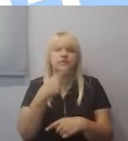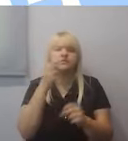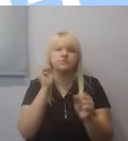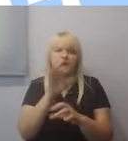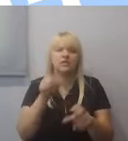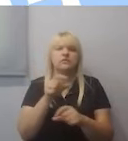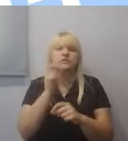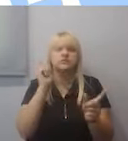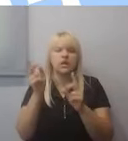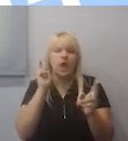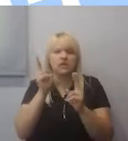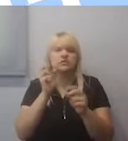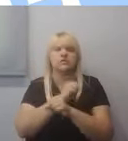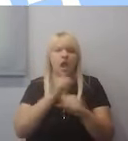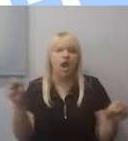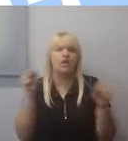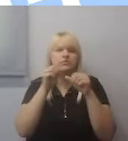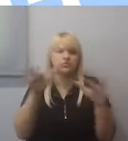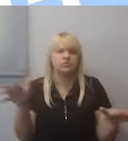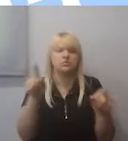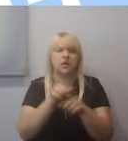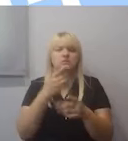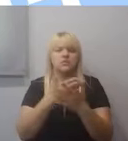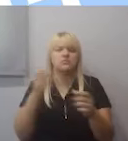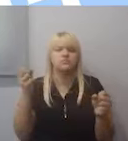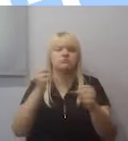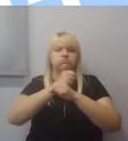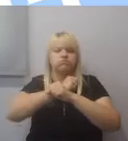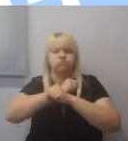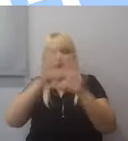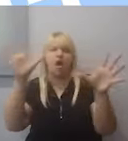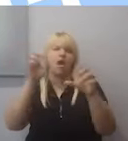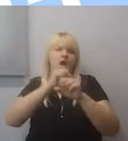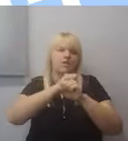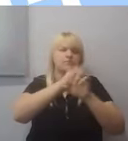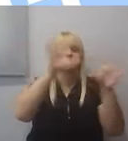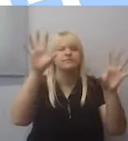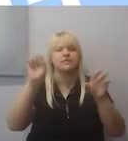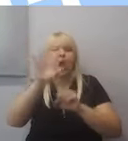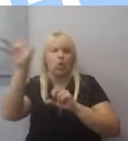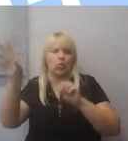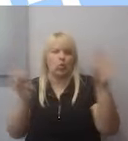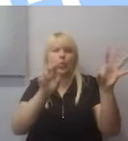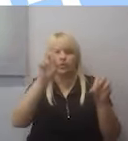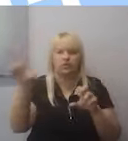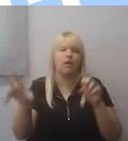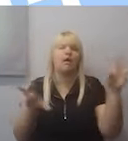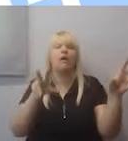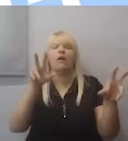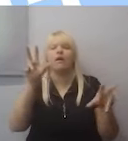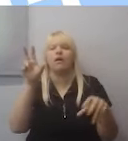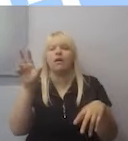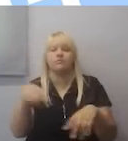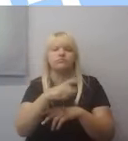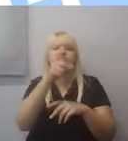vai ja salūt krastmāka skaties jūs dzirdat kad stobri izšau nokūp dūmi un troksnis